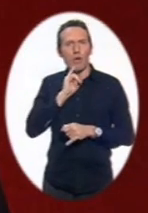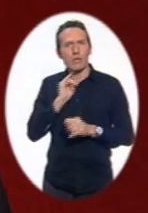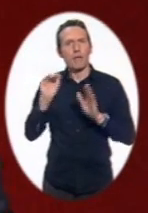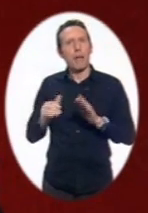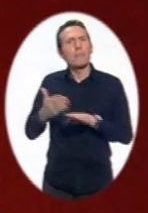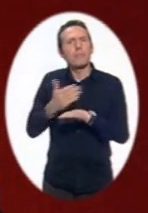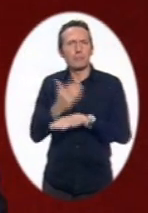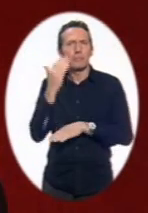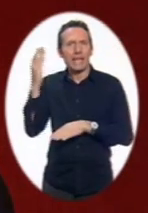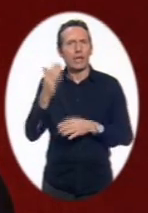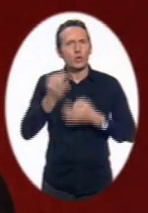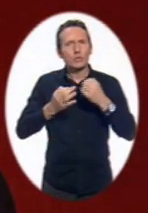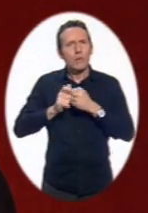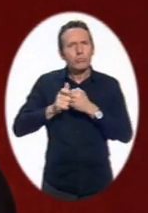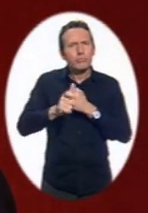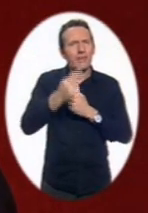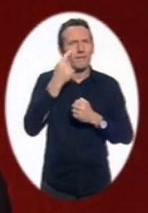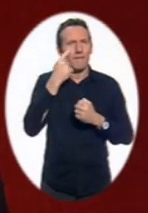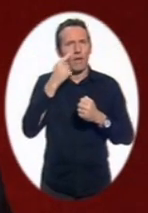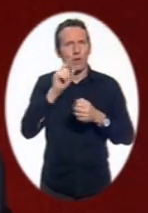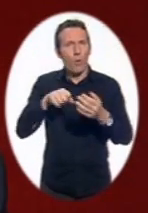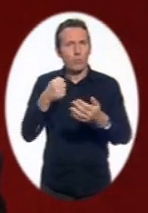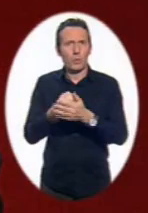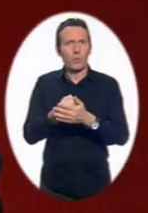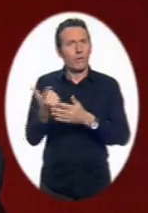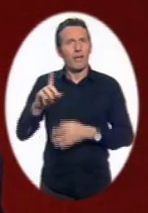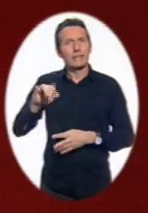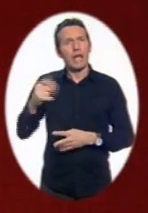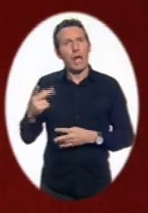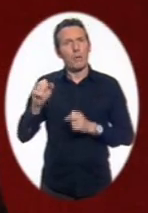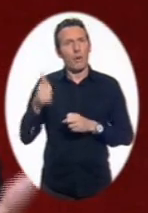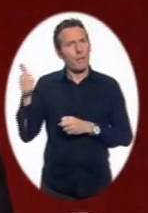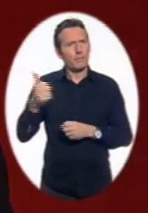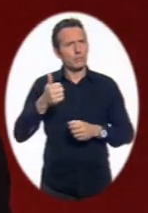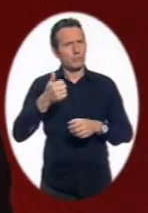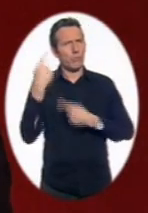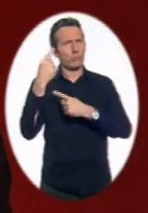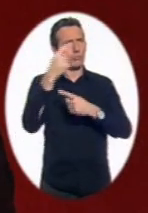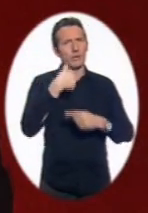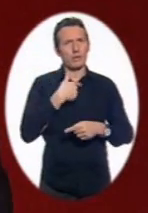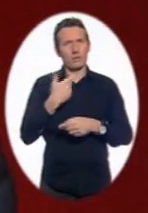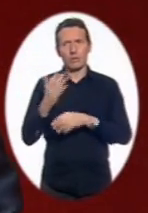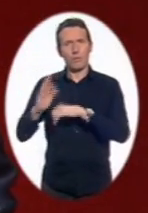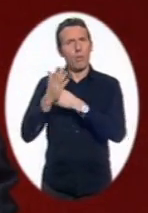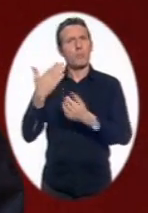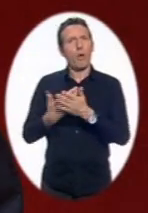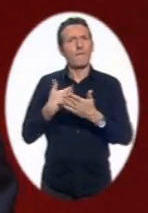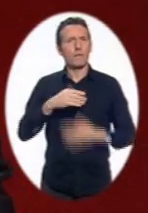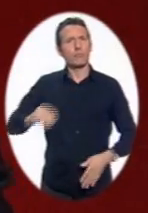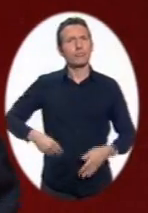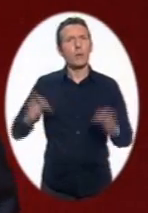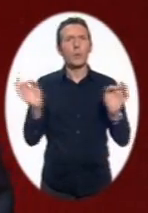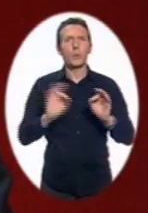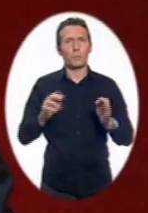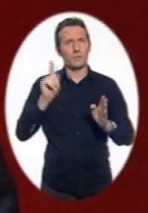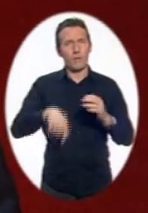faut que la justice aille jusqu'au bout Dominique stroskanan peut faire valoir sa vérité et démontrer qu'il n'est pas en cause donc il faut que la